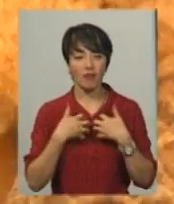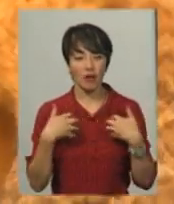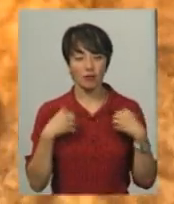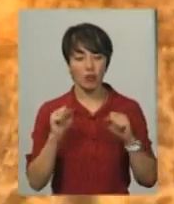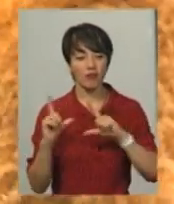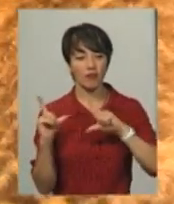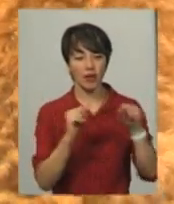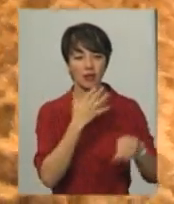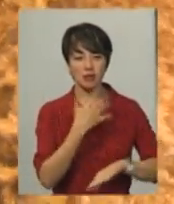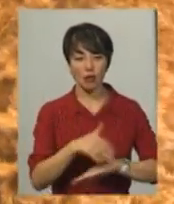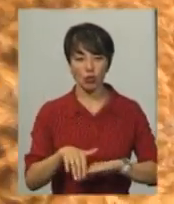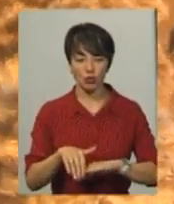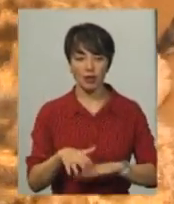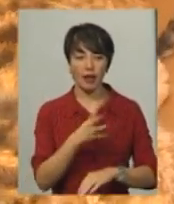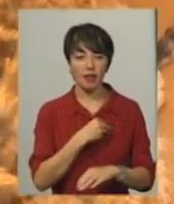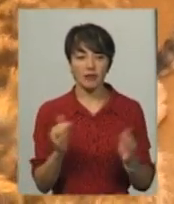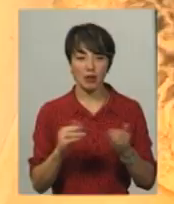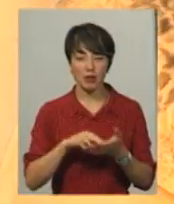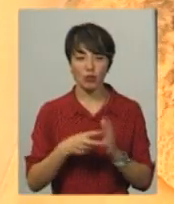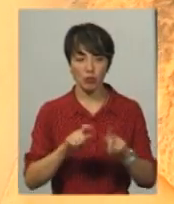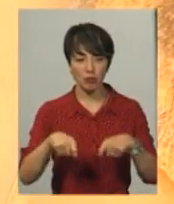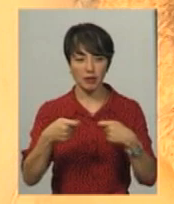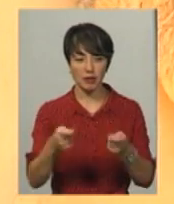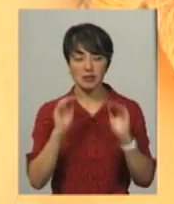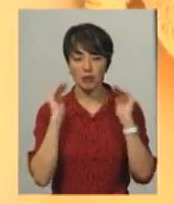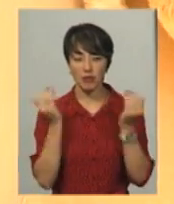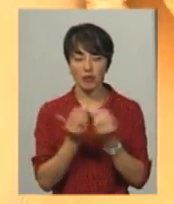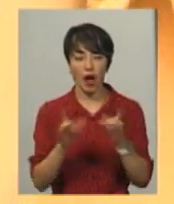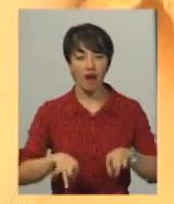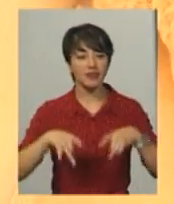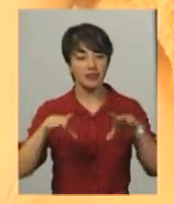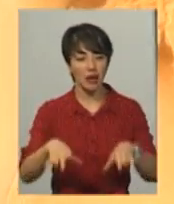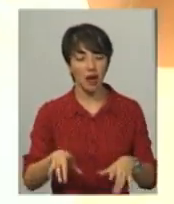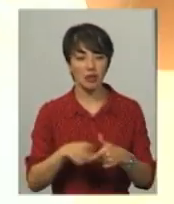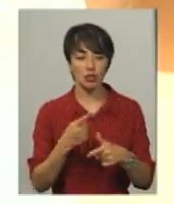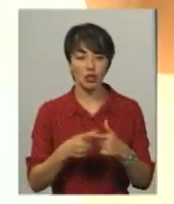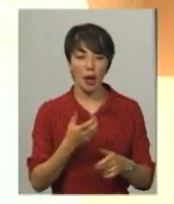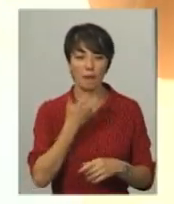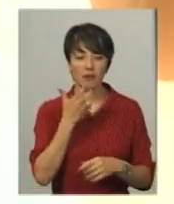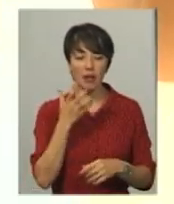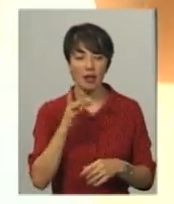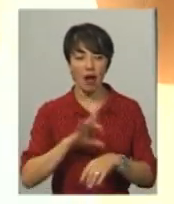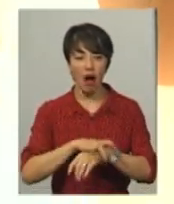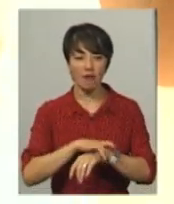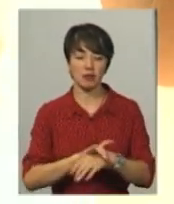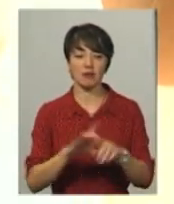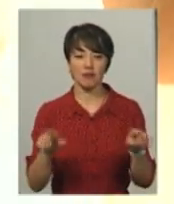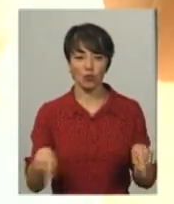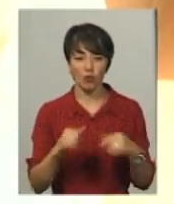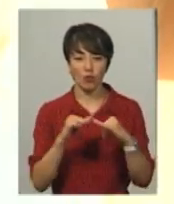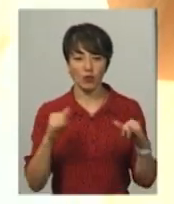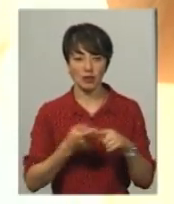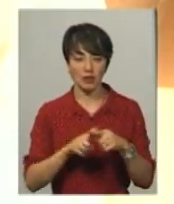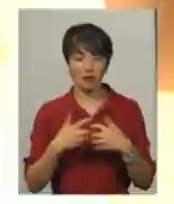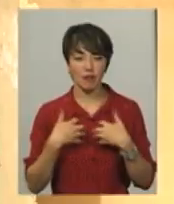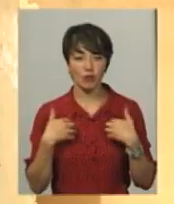могли виїхати за кордон. Левенят планують передати у заповідник у Австралії чи Південній Африці, де відновлюють популяцію цих тварин.